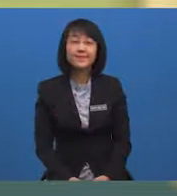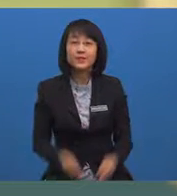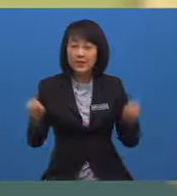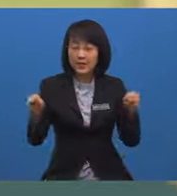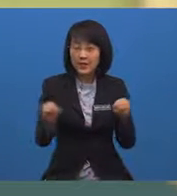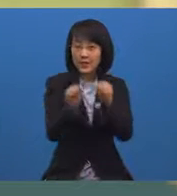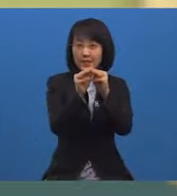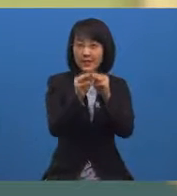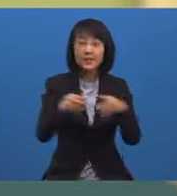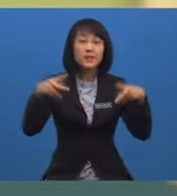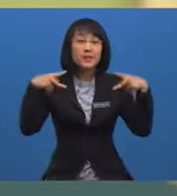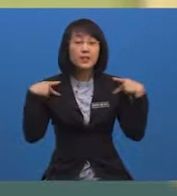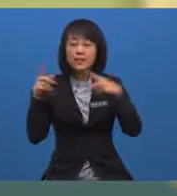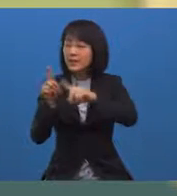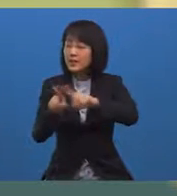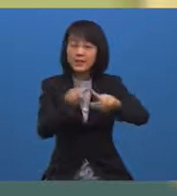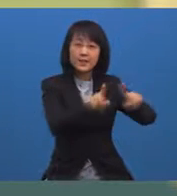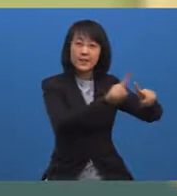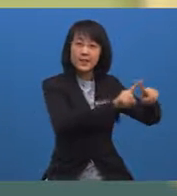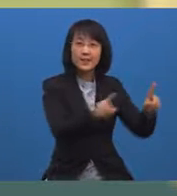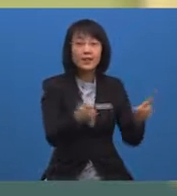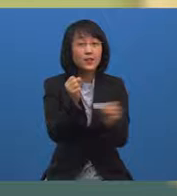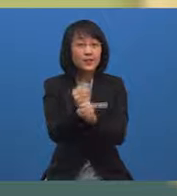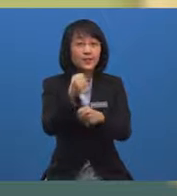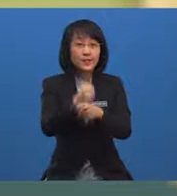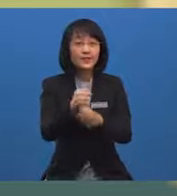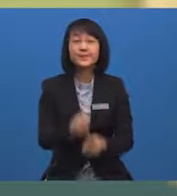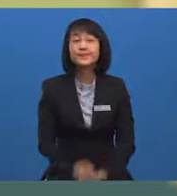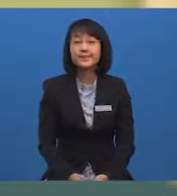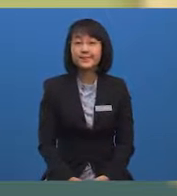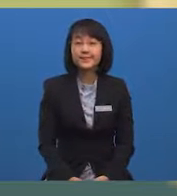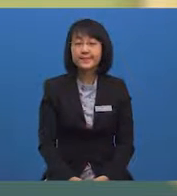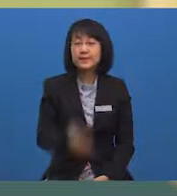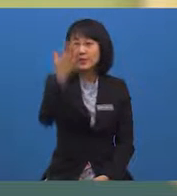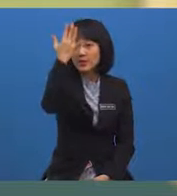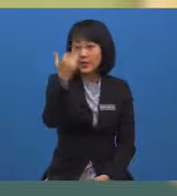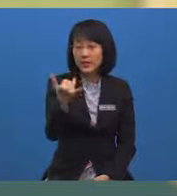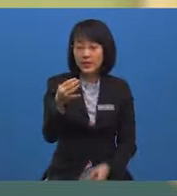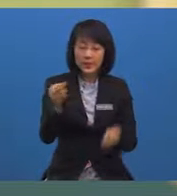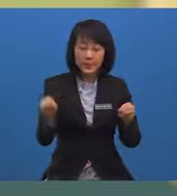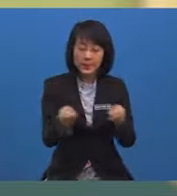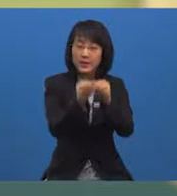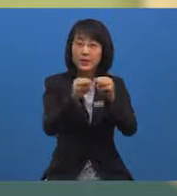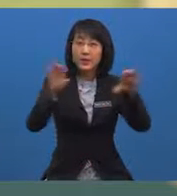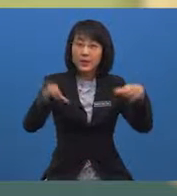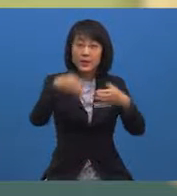Magnet mempunyai pelbagai bentuk. Murid-murid, mengapa magnet dibuat dalam pelbagai